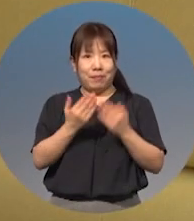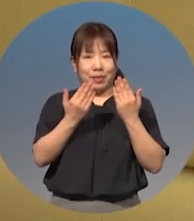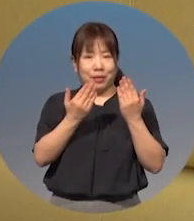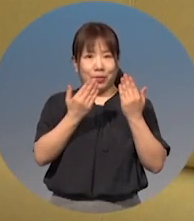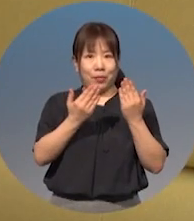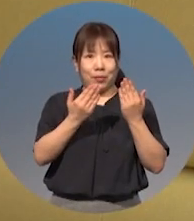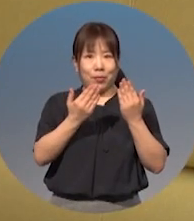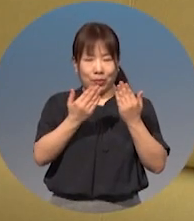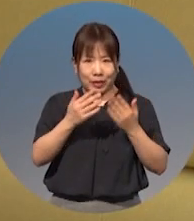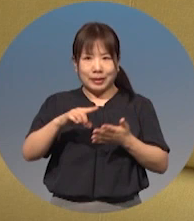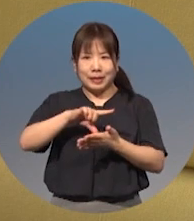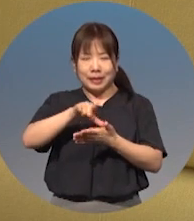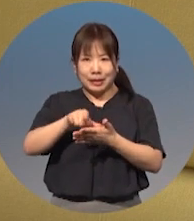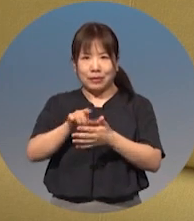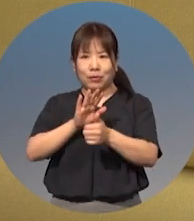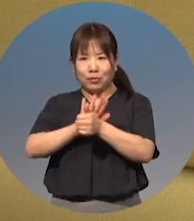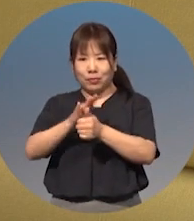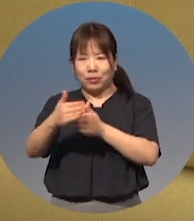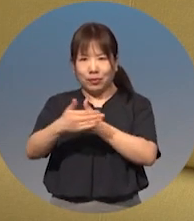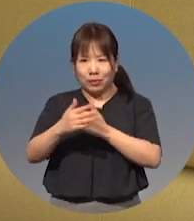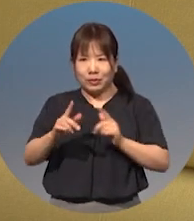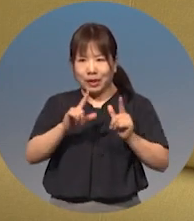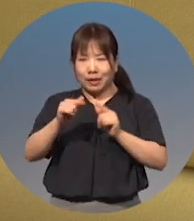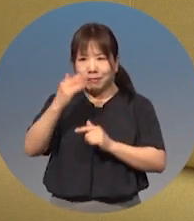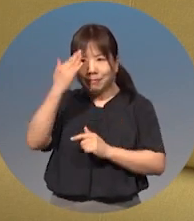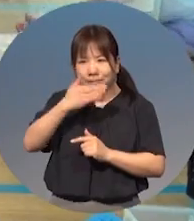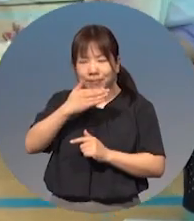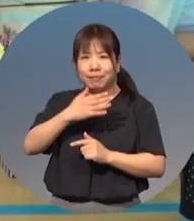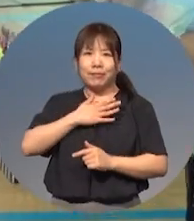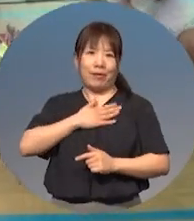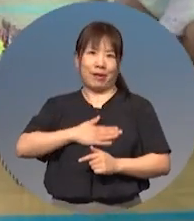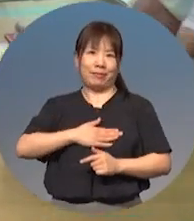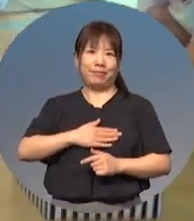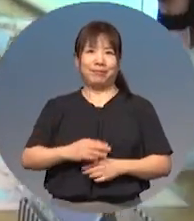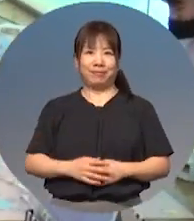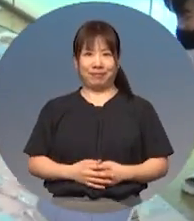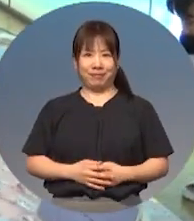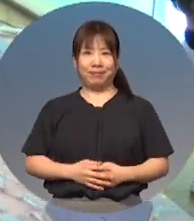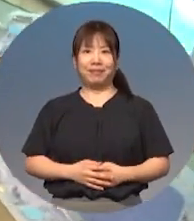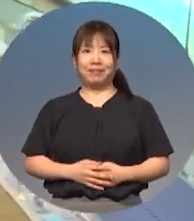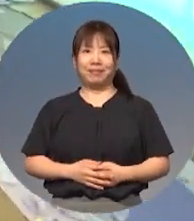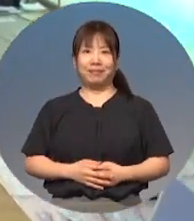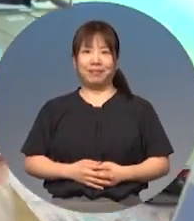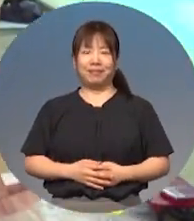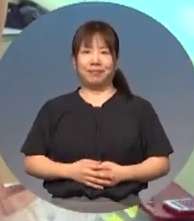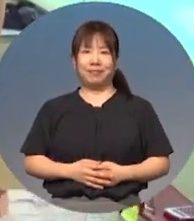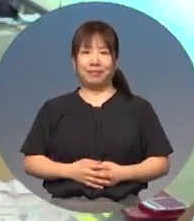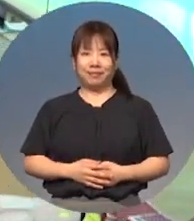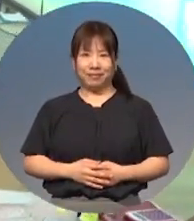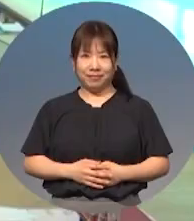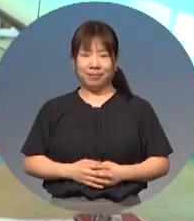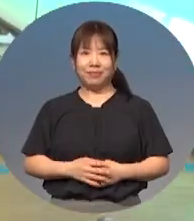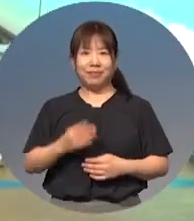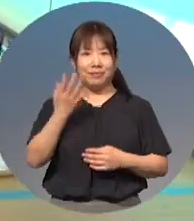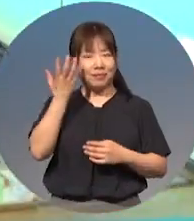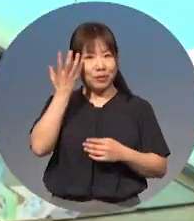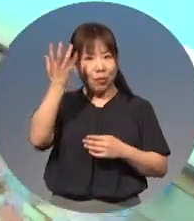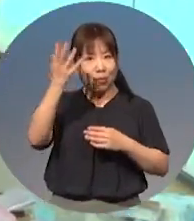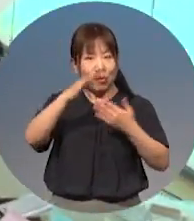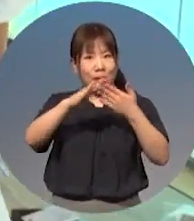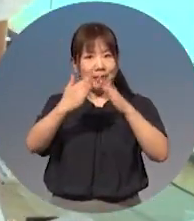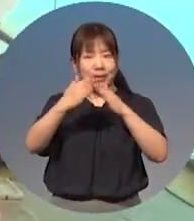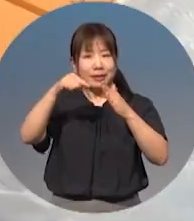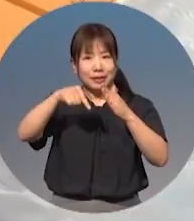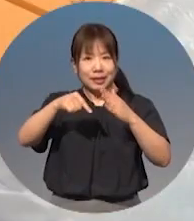いるの仕組みを学ぶことができるようになっています仮想の街を楽しむためにも必要なのが